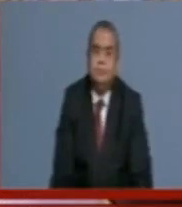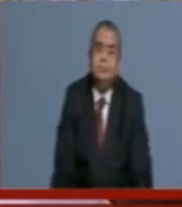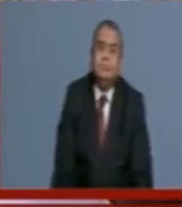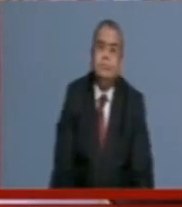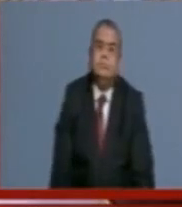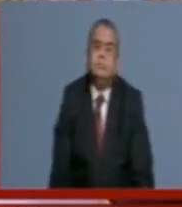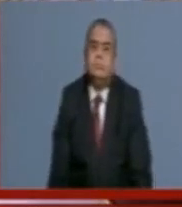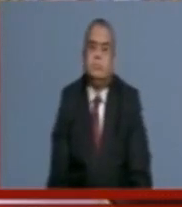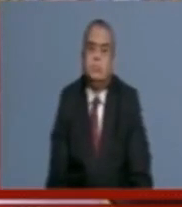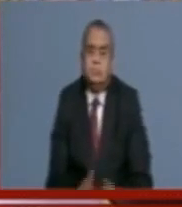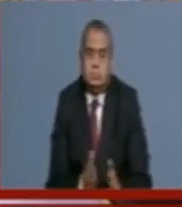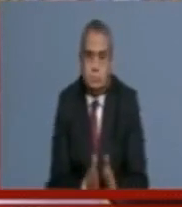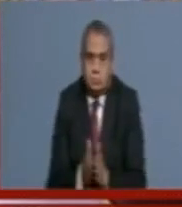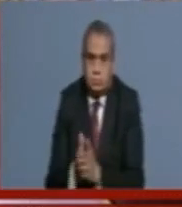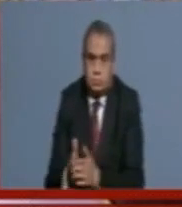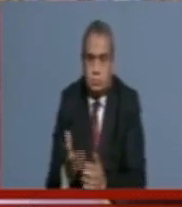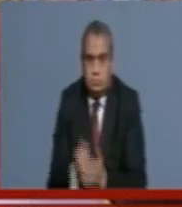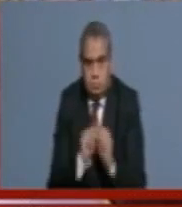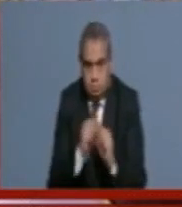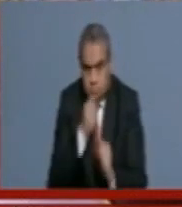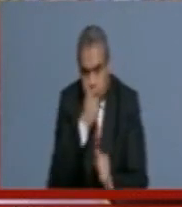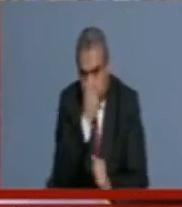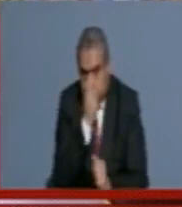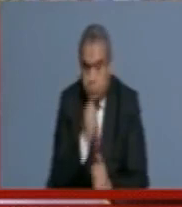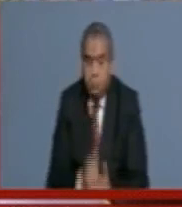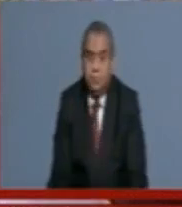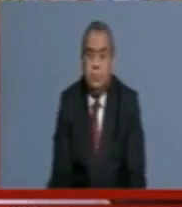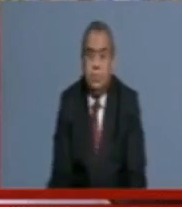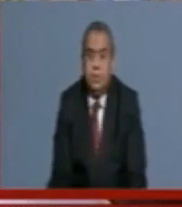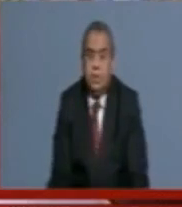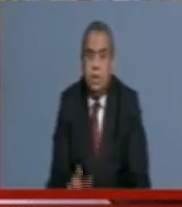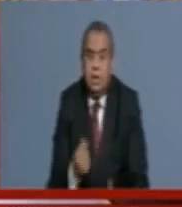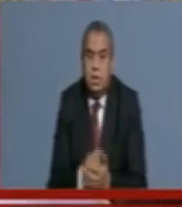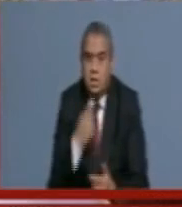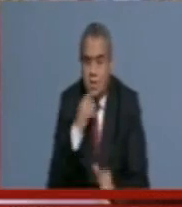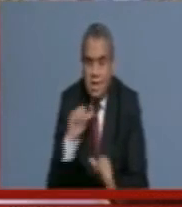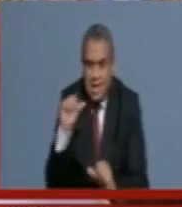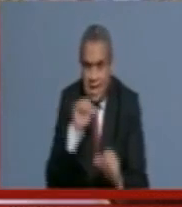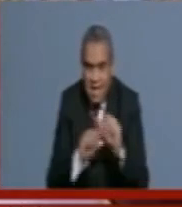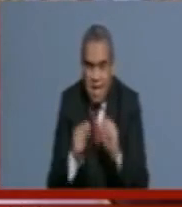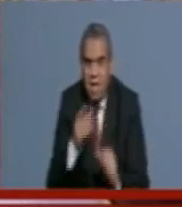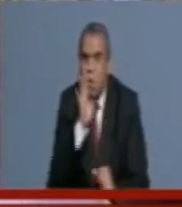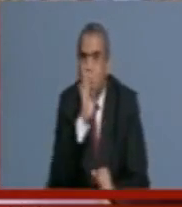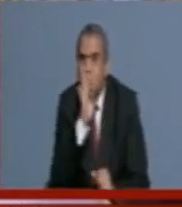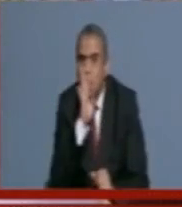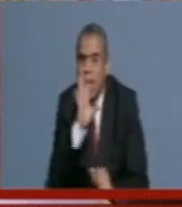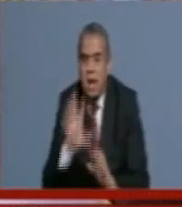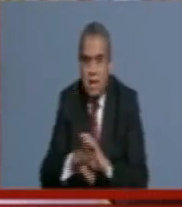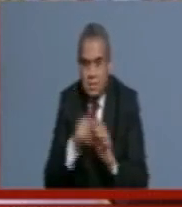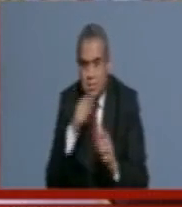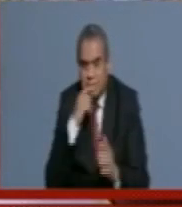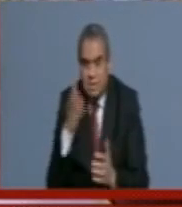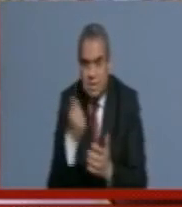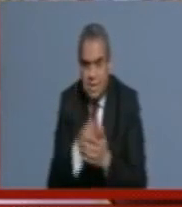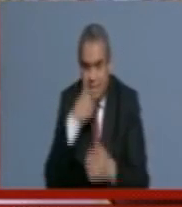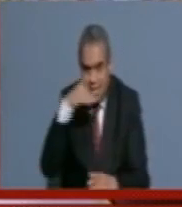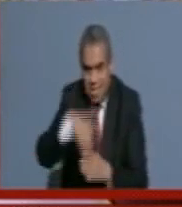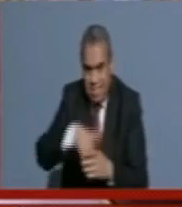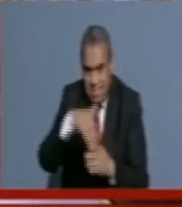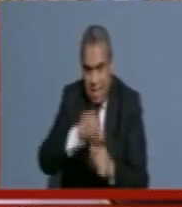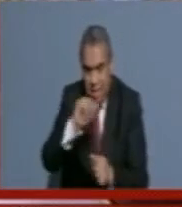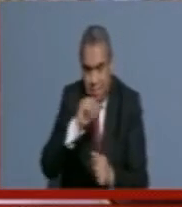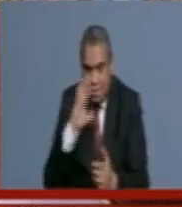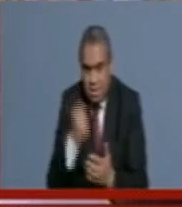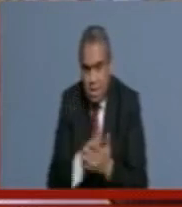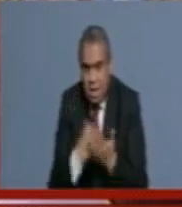دي بالنسبة لمساحة الطباعة. مستلزمات الطباعة اللي هي الأوراق العملية الانتخابية، وطبعا دي برضو